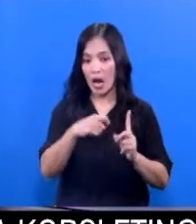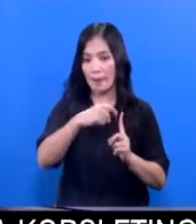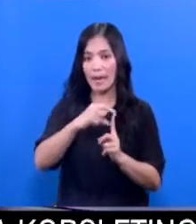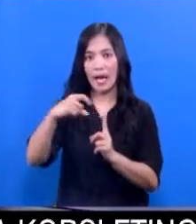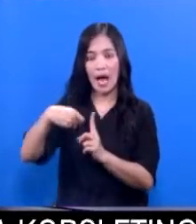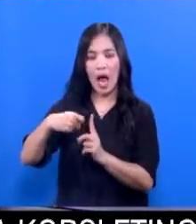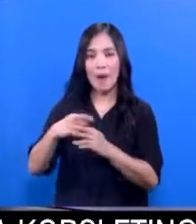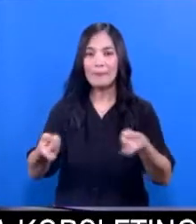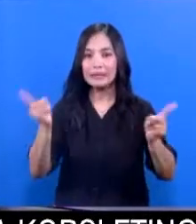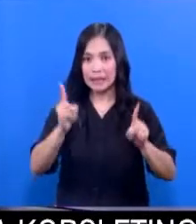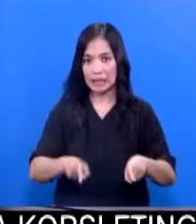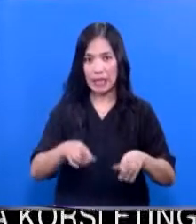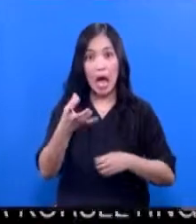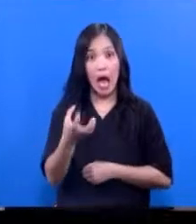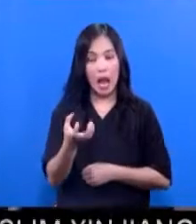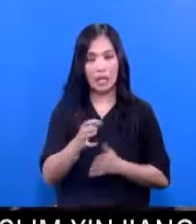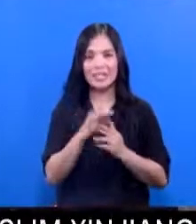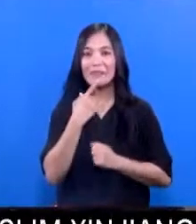alat politik penguasa.